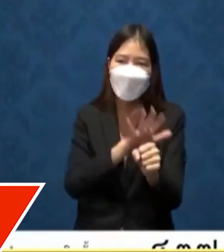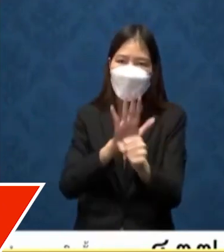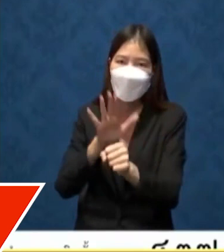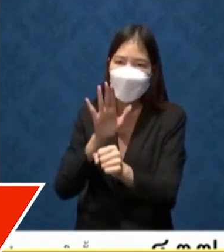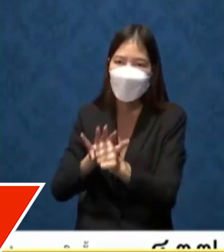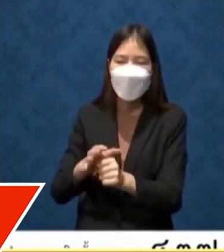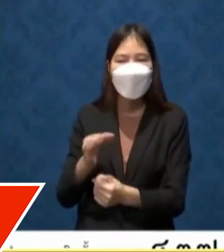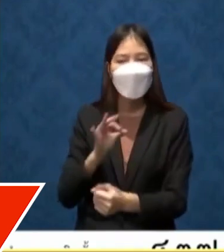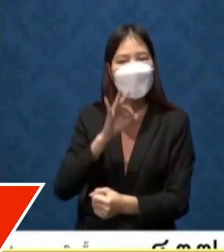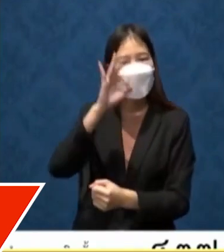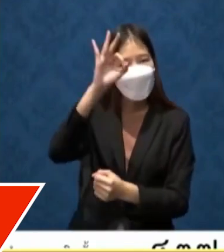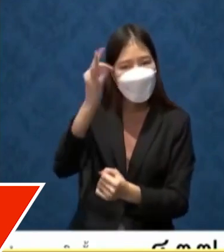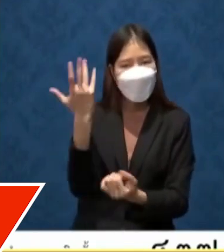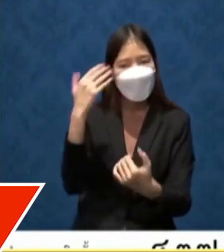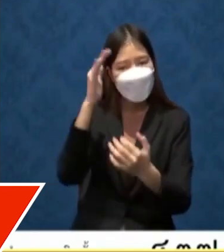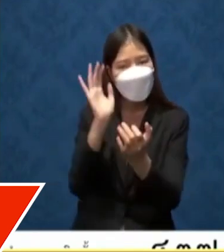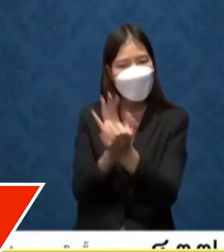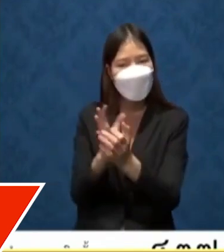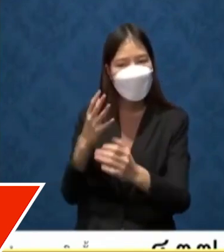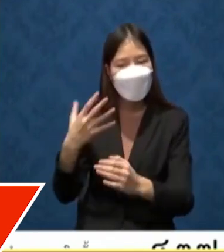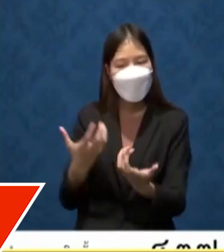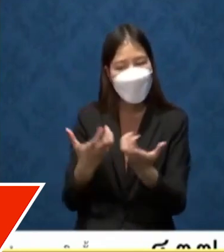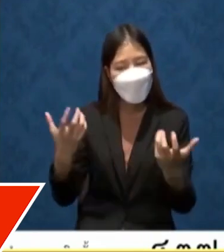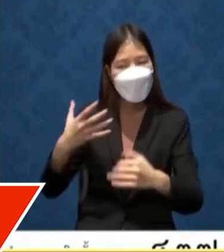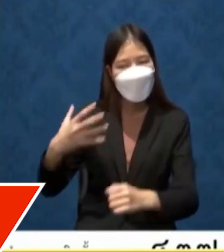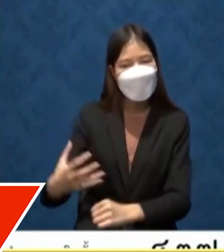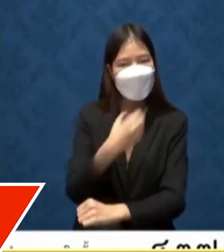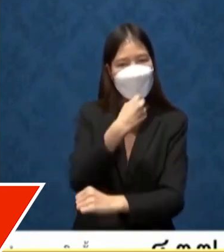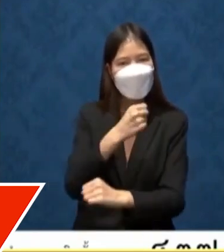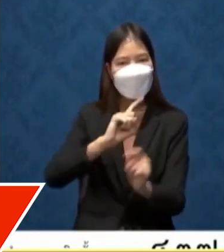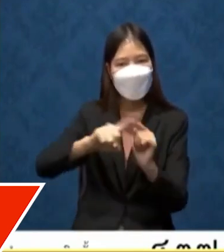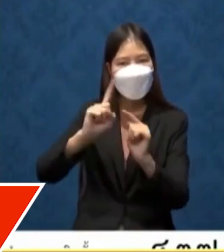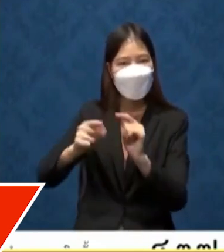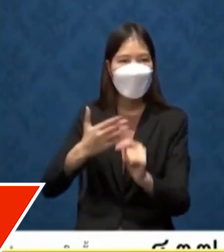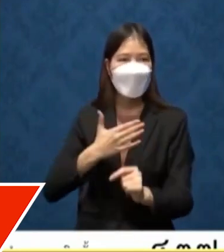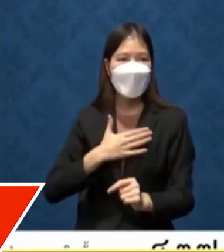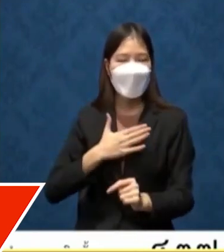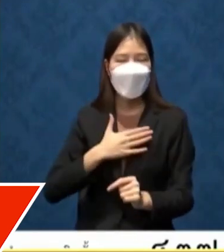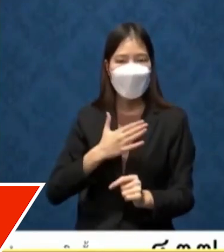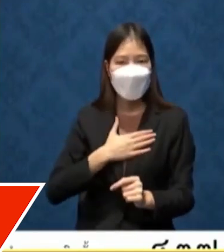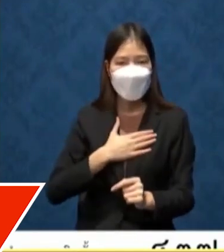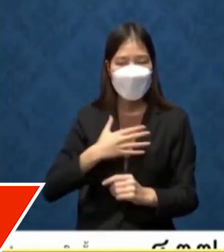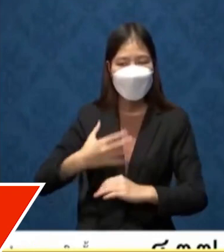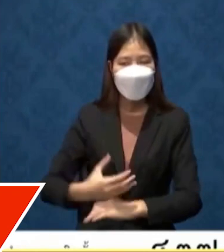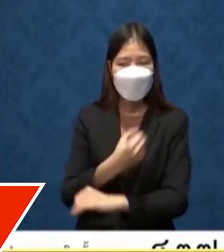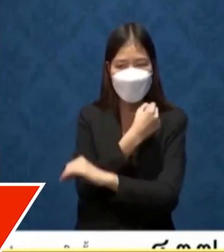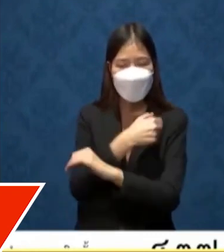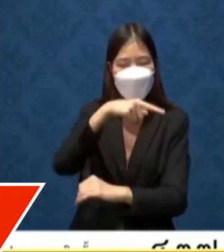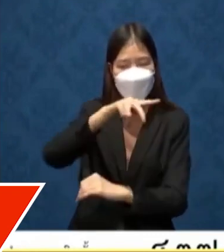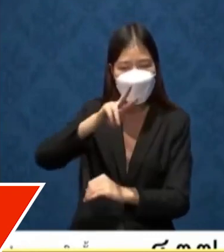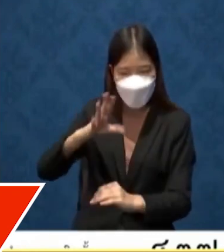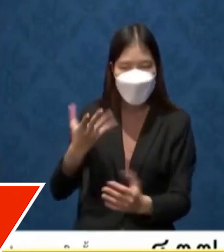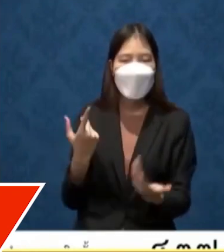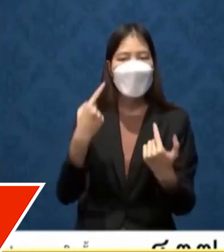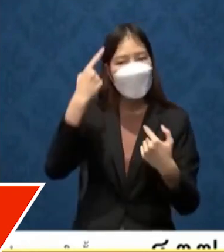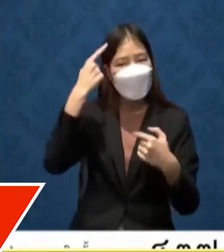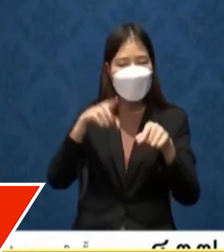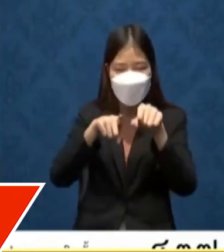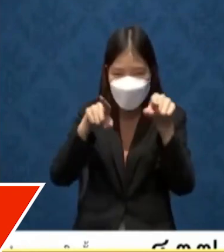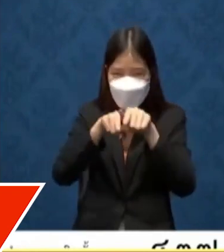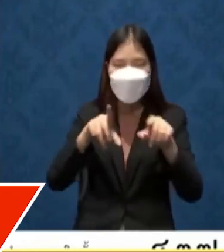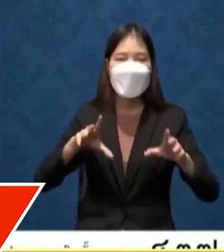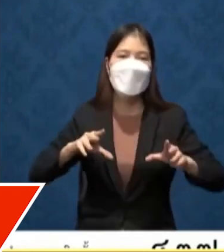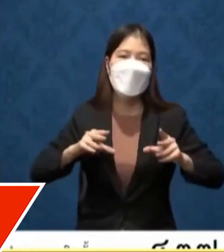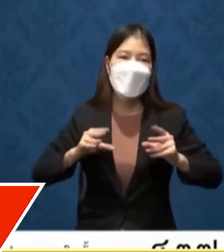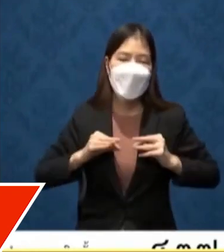คดียึดทรัพย์ดังนั้นวันนี้ผมและพรรคก้าวไกลจึงเห็นด้วยกับร่างพรบ.ฉบับนี้เพื่อรีบเร่งบรร